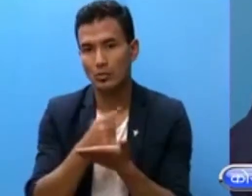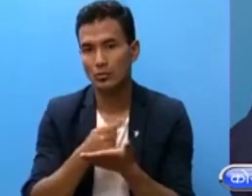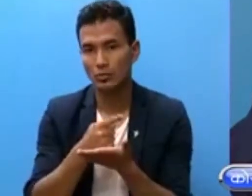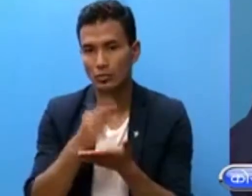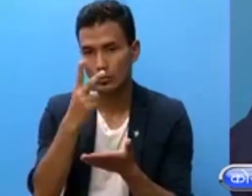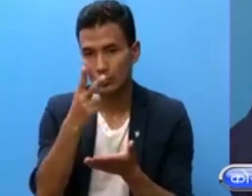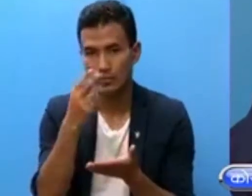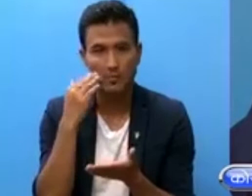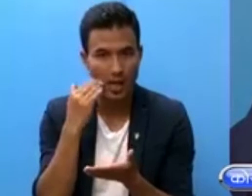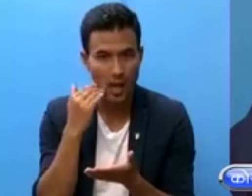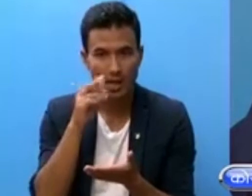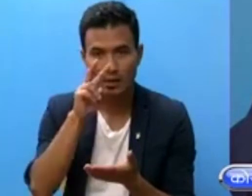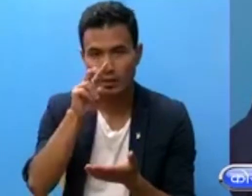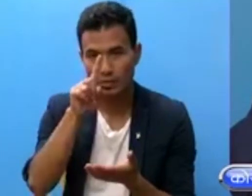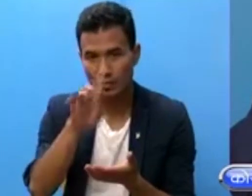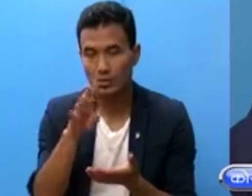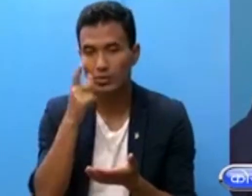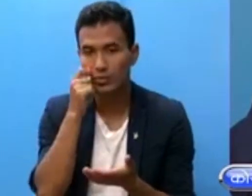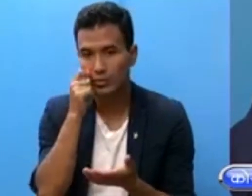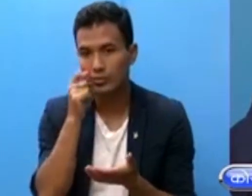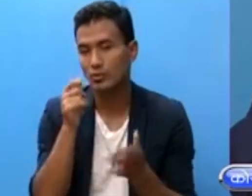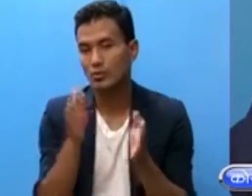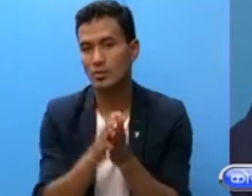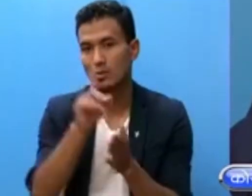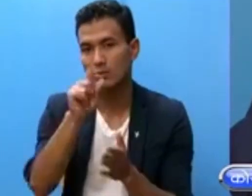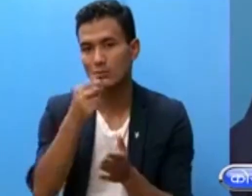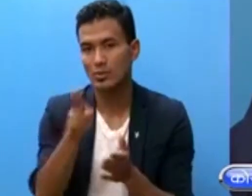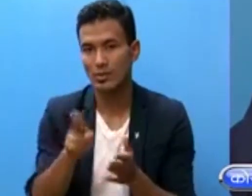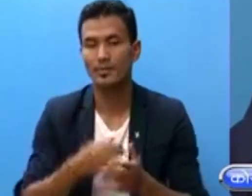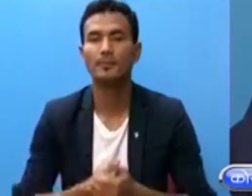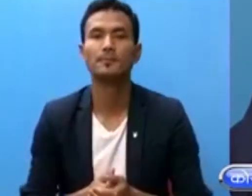कपिलवस्तुका 2 महिला र 14 पुरुष गरी 16,